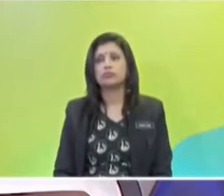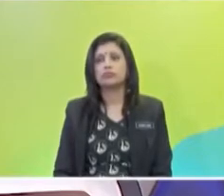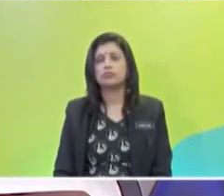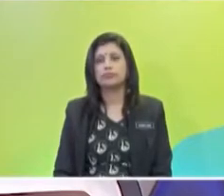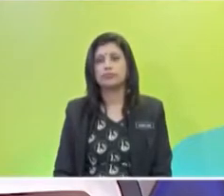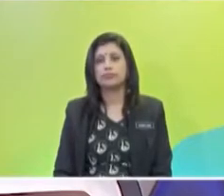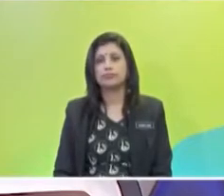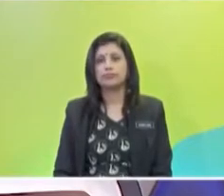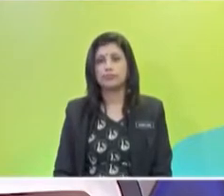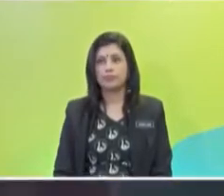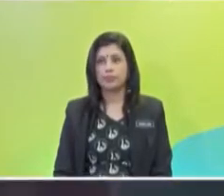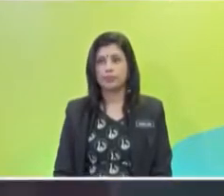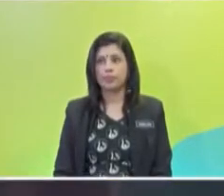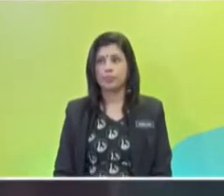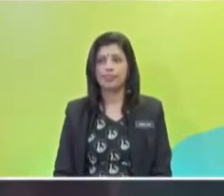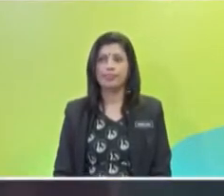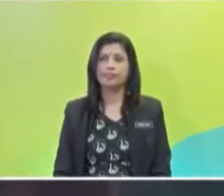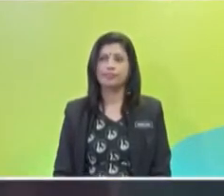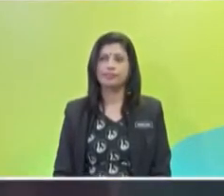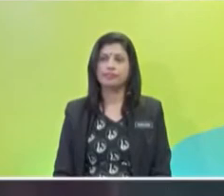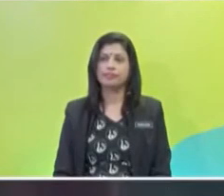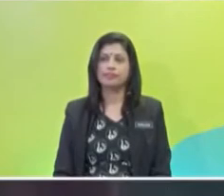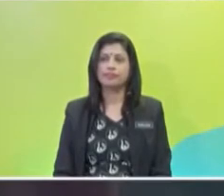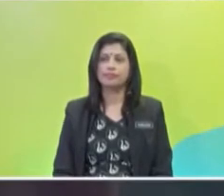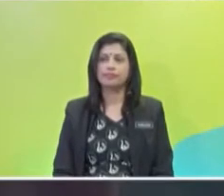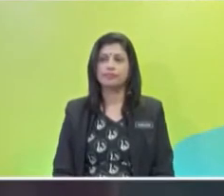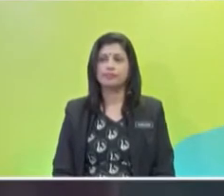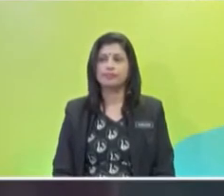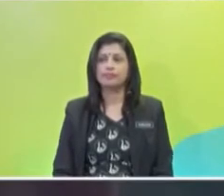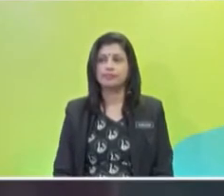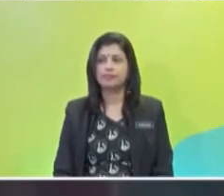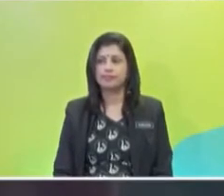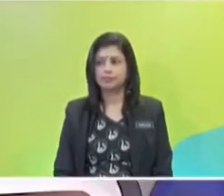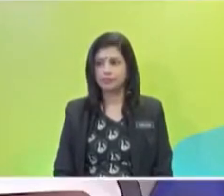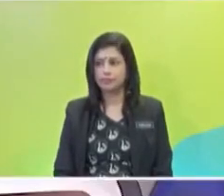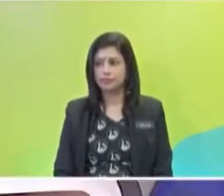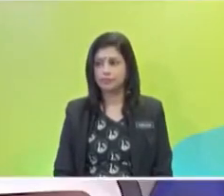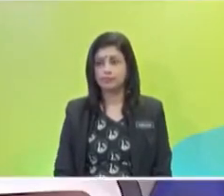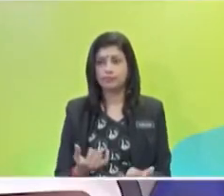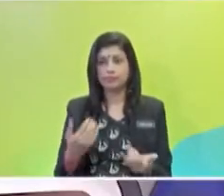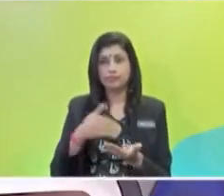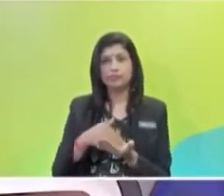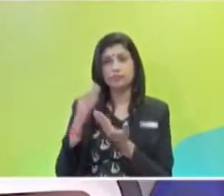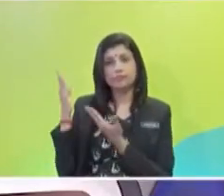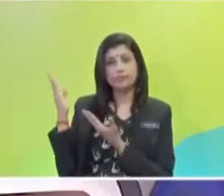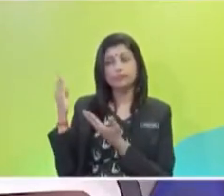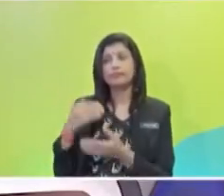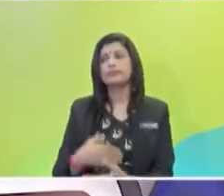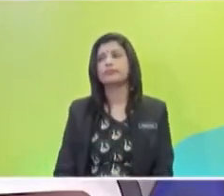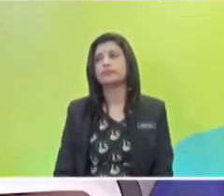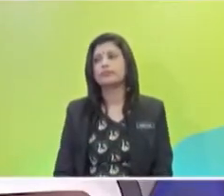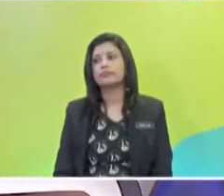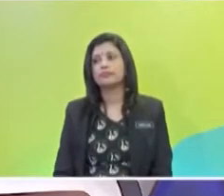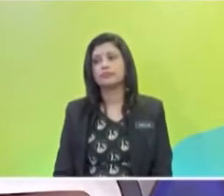cikgu. Wah, berbau satu kafe. Cikgu tambah lagi menu. Okey, jom kita lihat menu seterusnya. Okey.